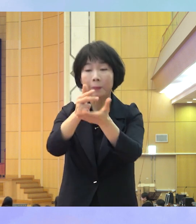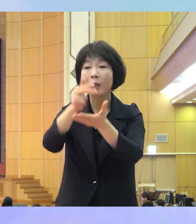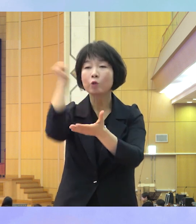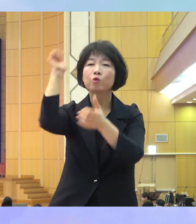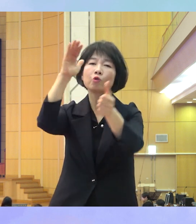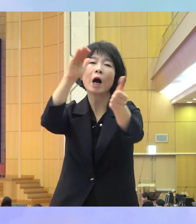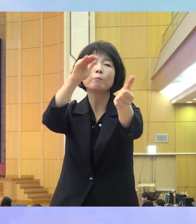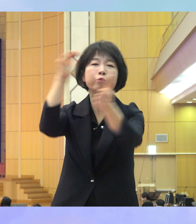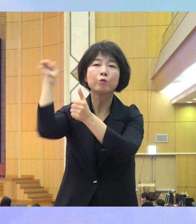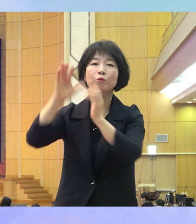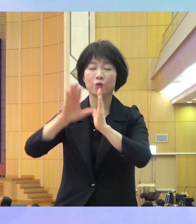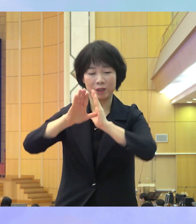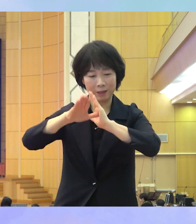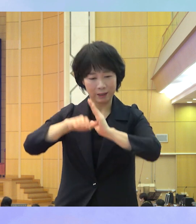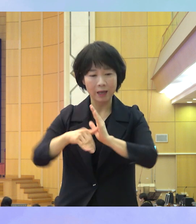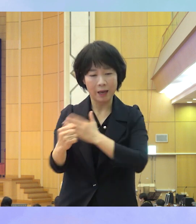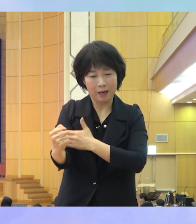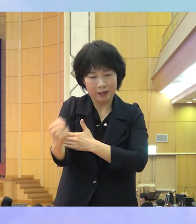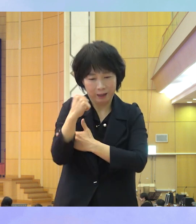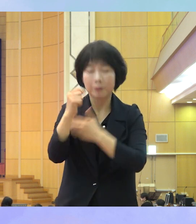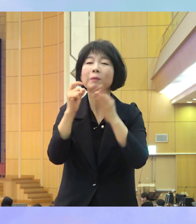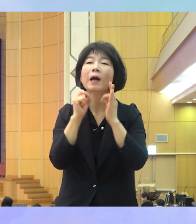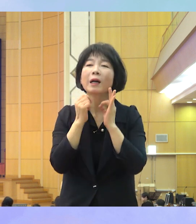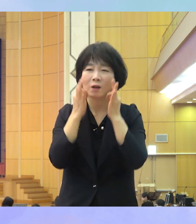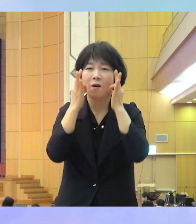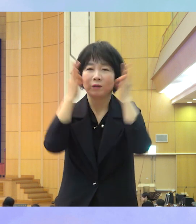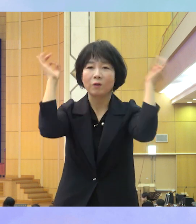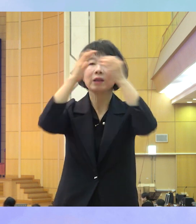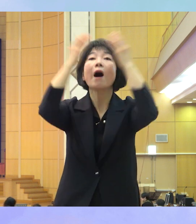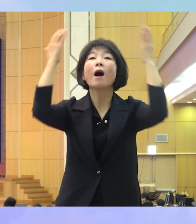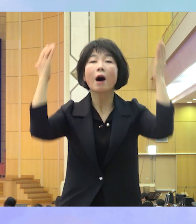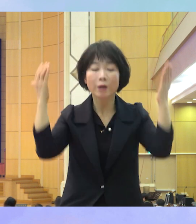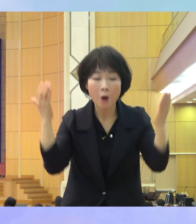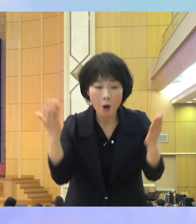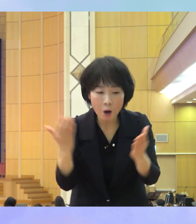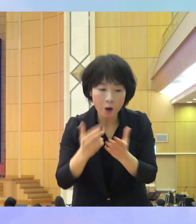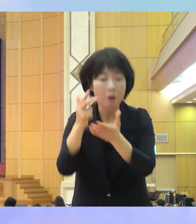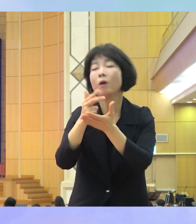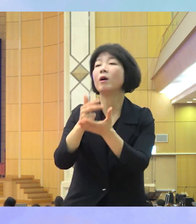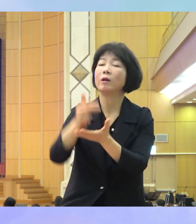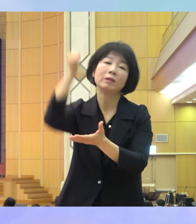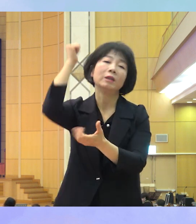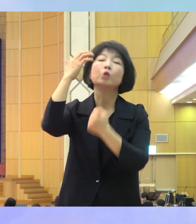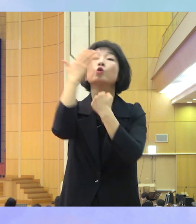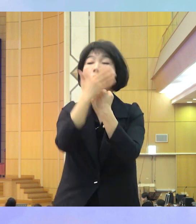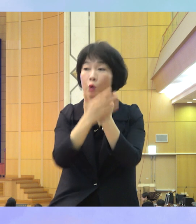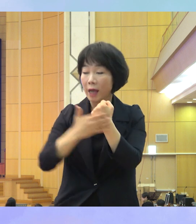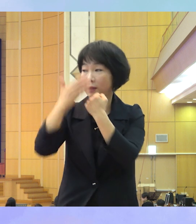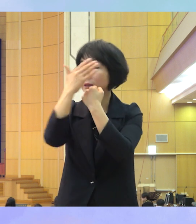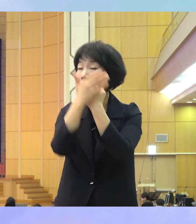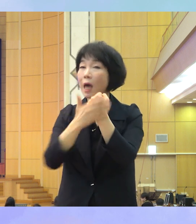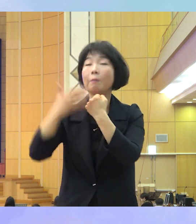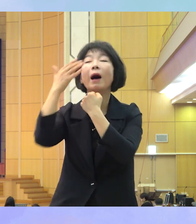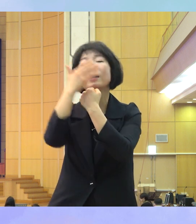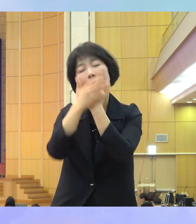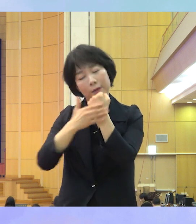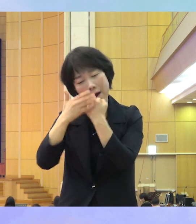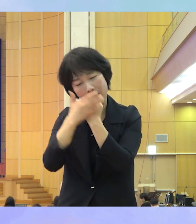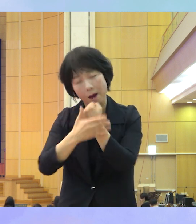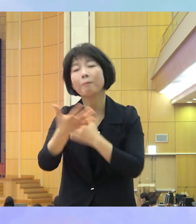주신다. 주가 부르실 때에 힘과 정성 다하여 주의